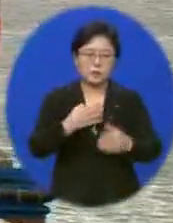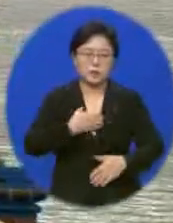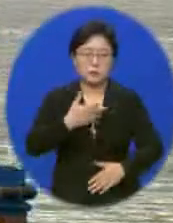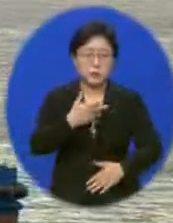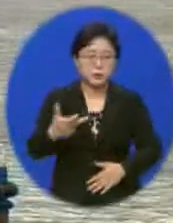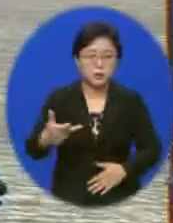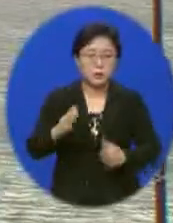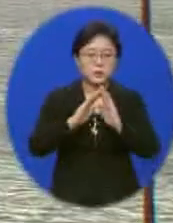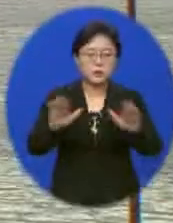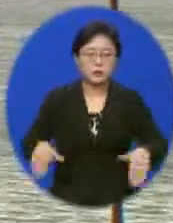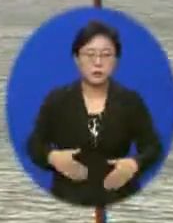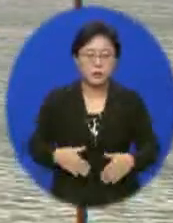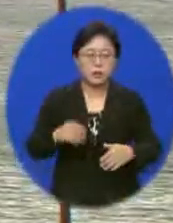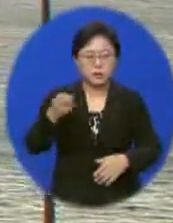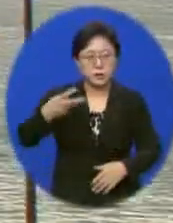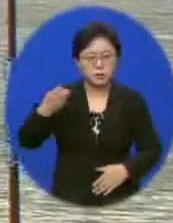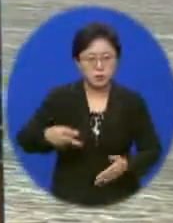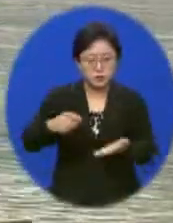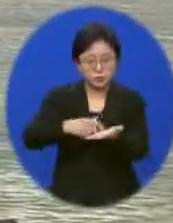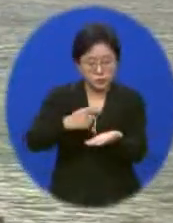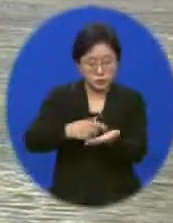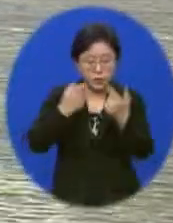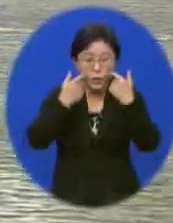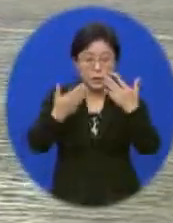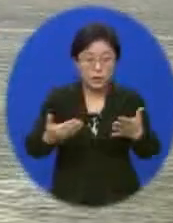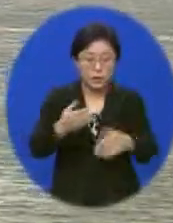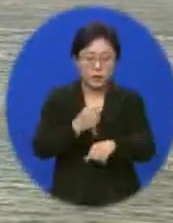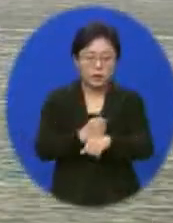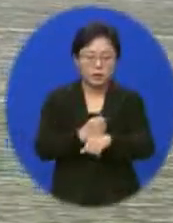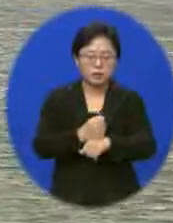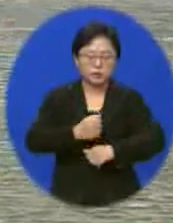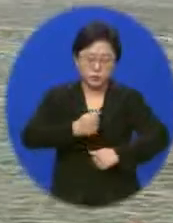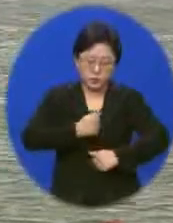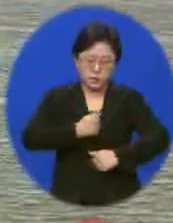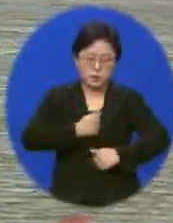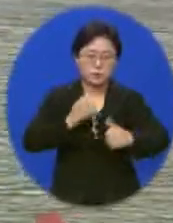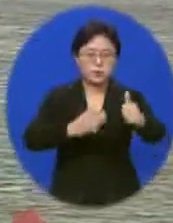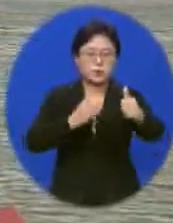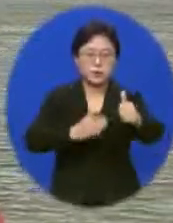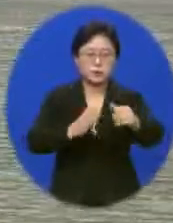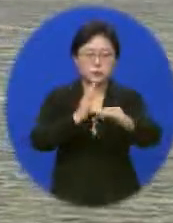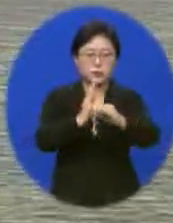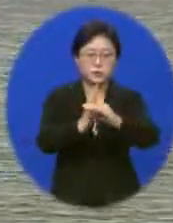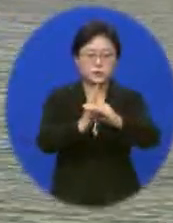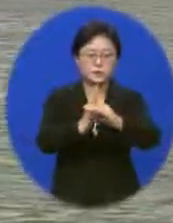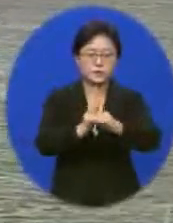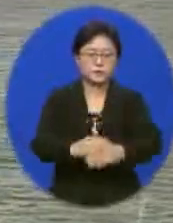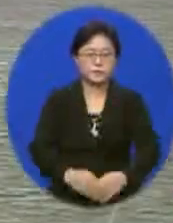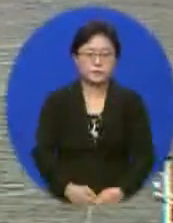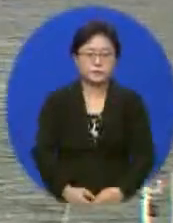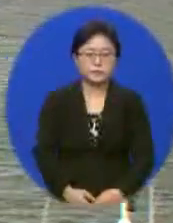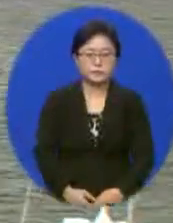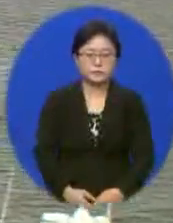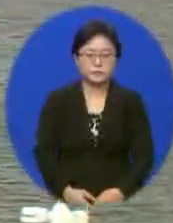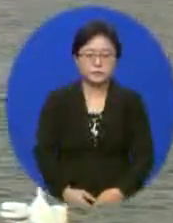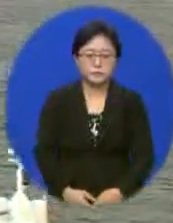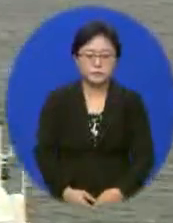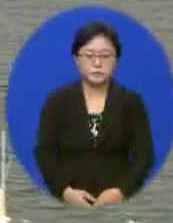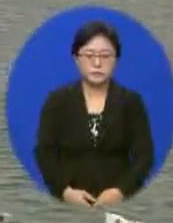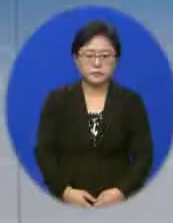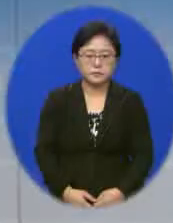큰데요. 전라남도는 수시로 재난 문자를 확인하고 각별히 주의할 것을 당부했습니다. KBS 뉴스